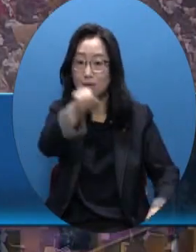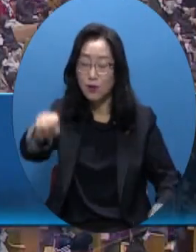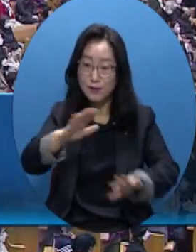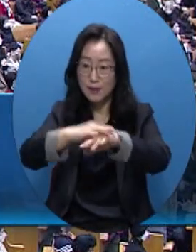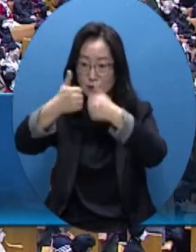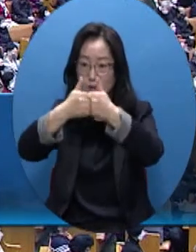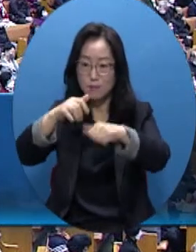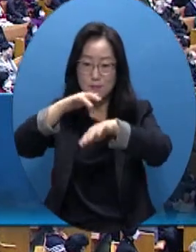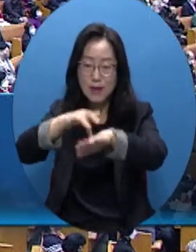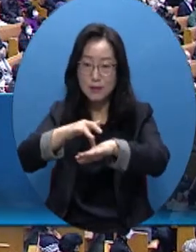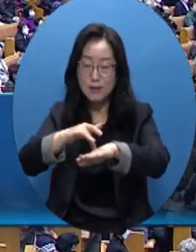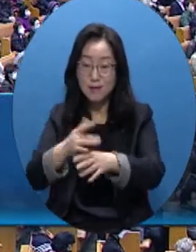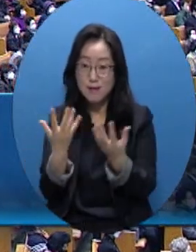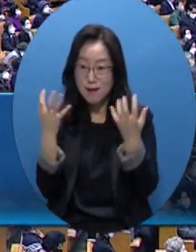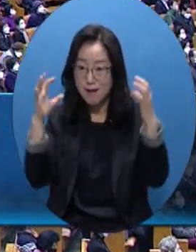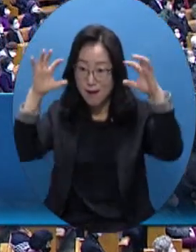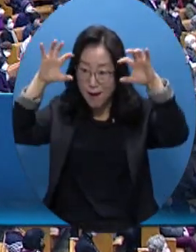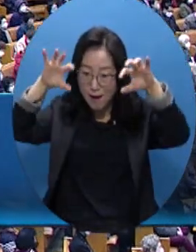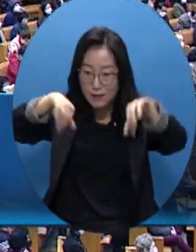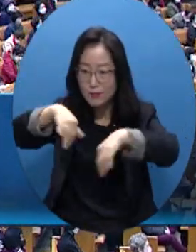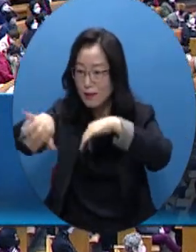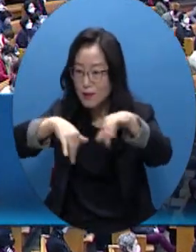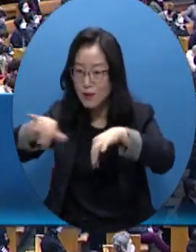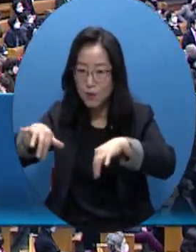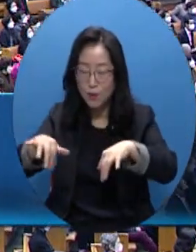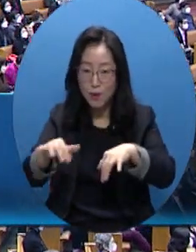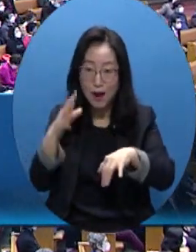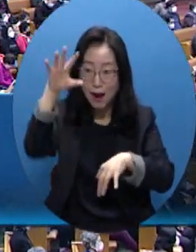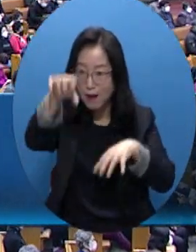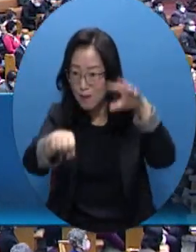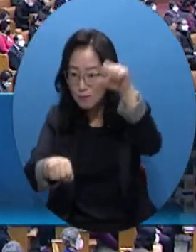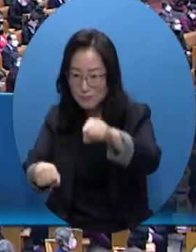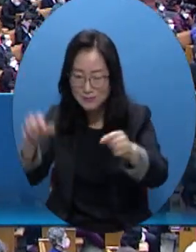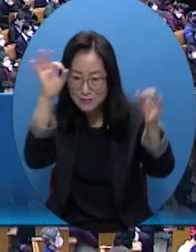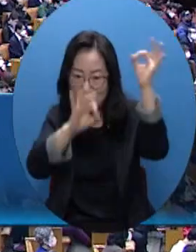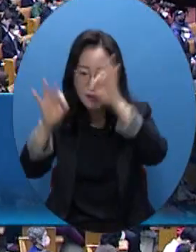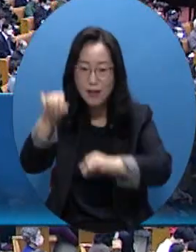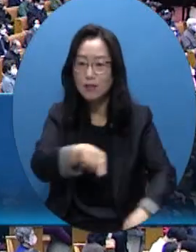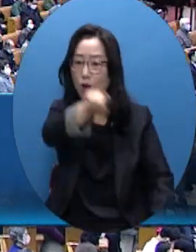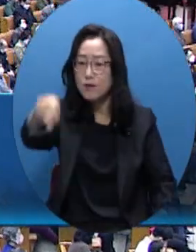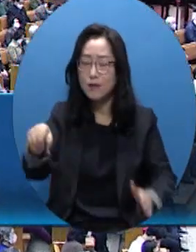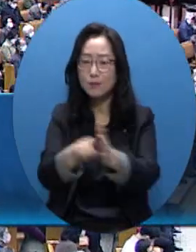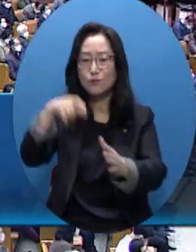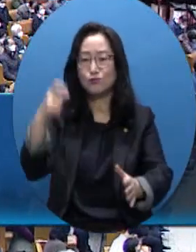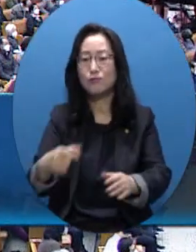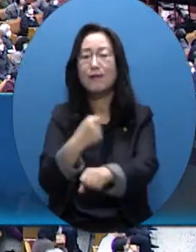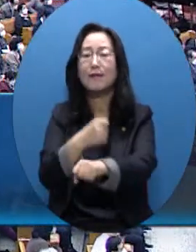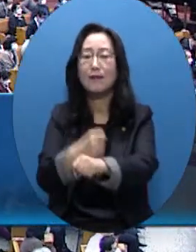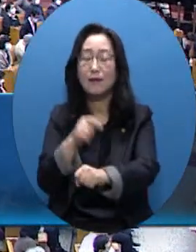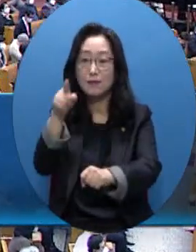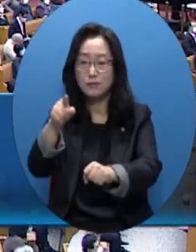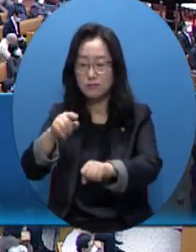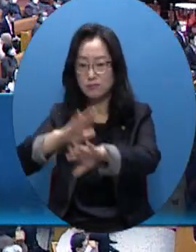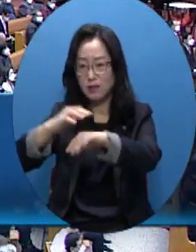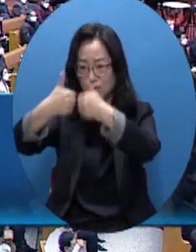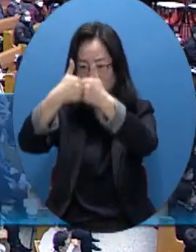마귀가 우린 사자 같이 두루 다니며 삼킬 자를 천안이 너희는 믿음을 굳건하게 하여 그를 대적하라